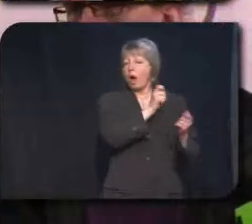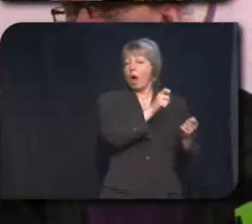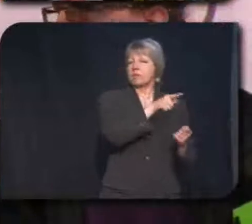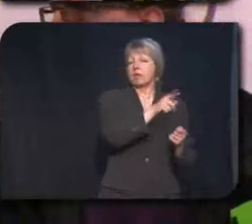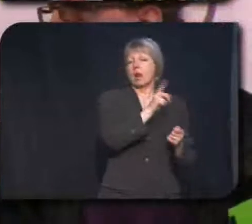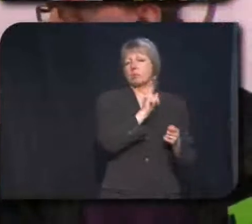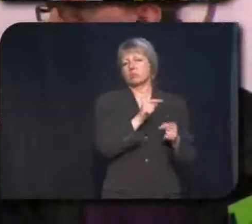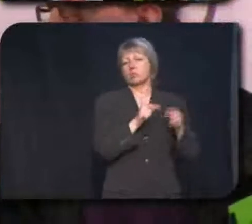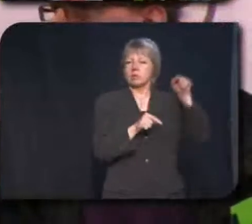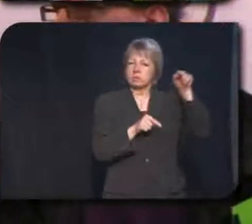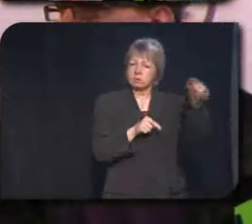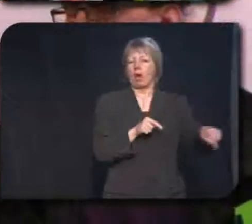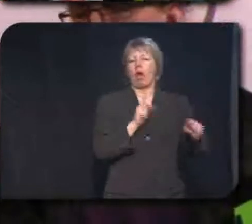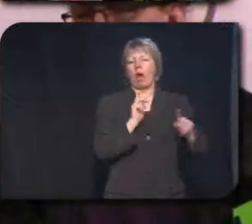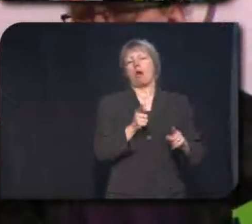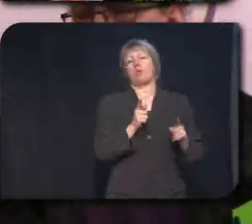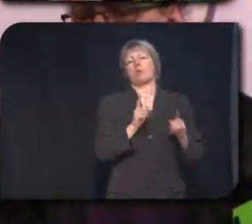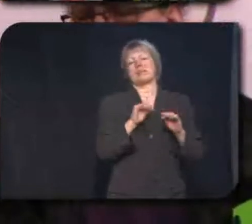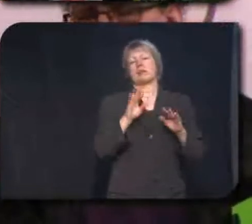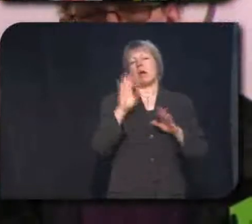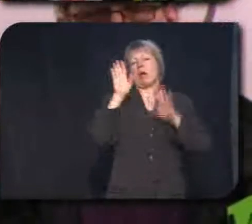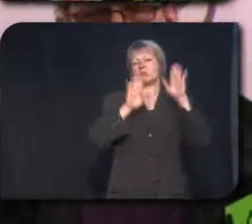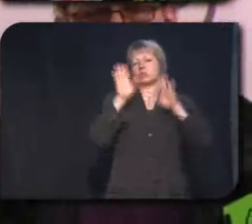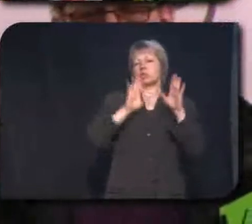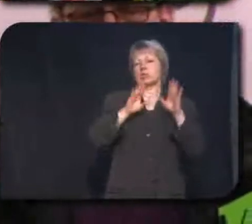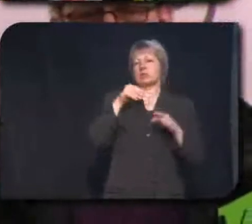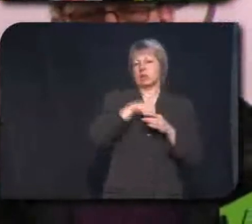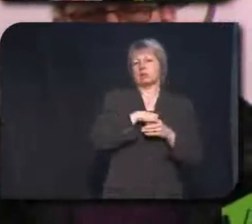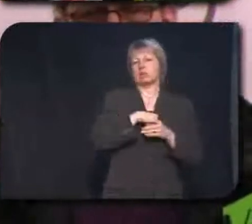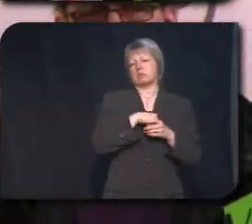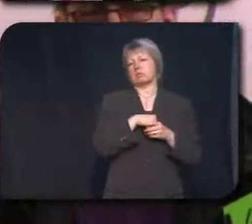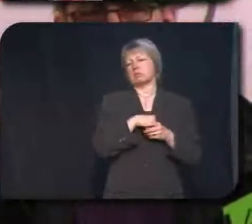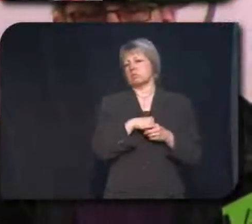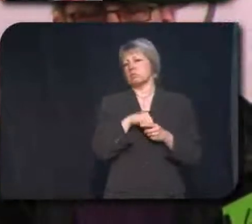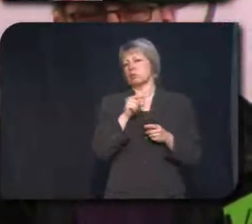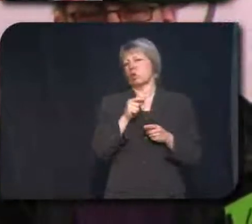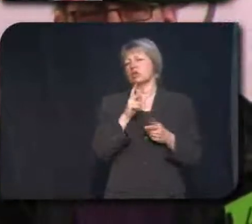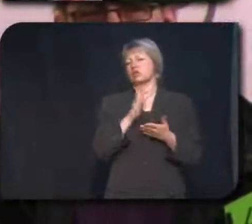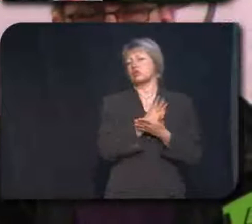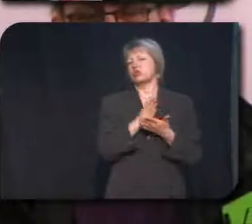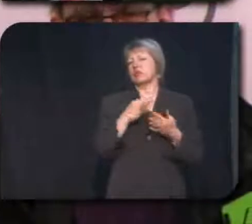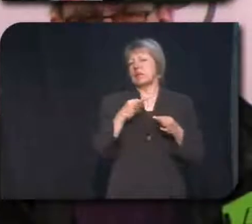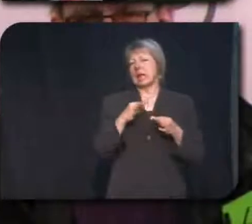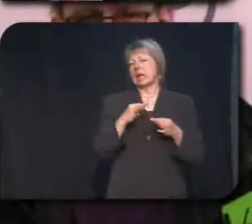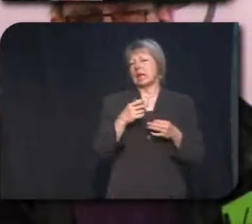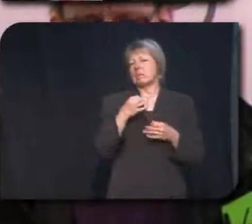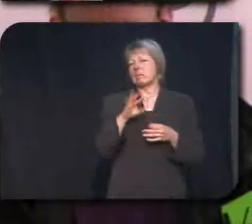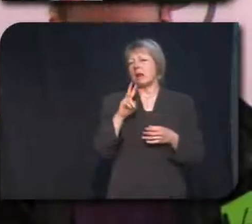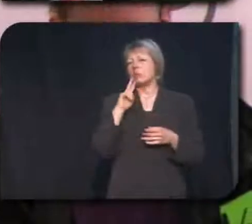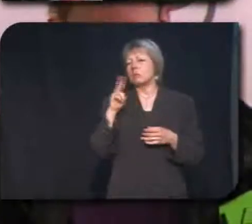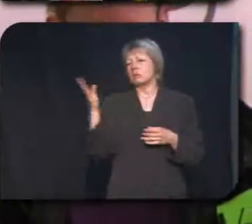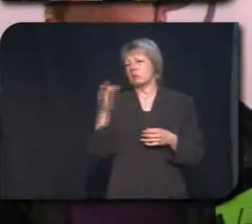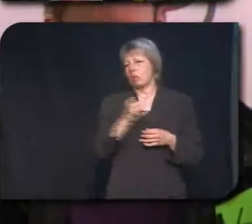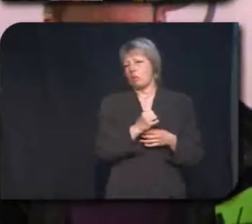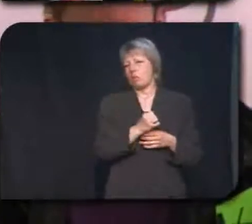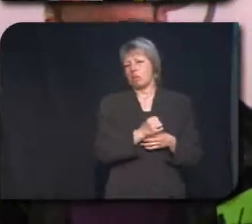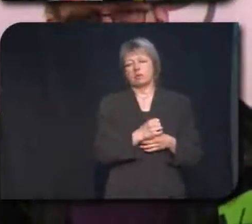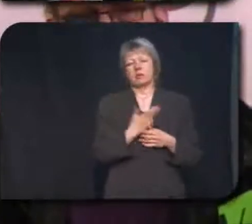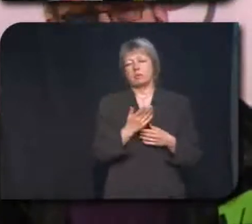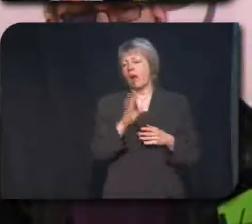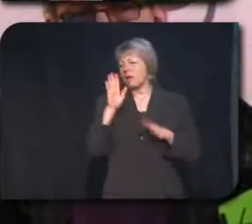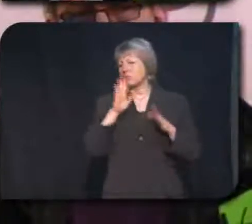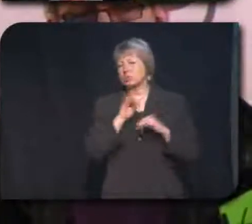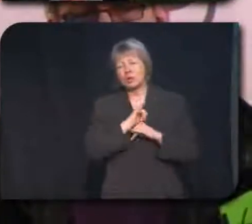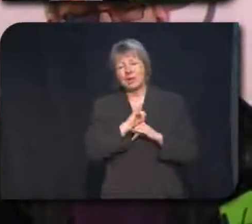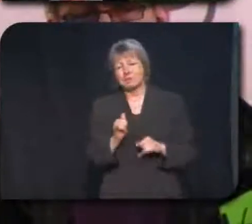wo abgestimmt wird das gleiche Überprüfung gleich melden dann muss man gar nicht erst das Schiedsrichter anrufen werden aber das ist ein grundsätzliches Problem was man bei allen